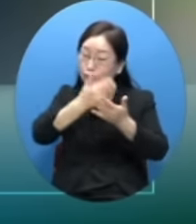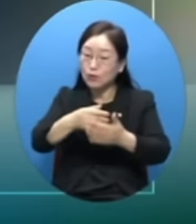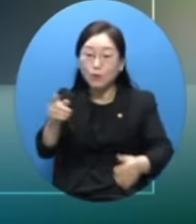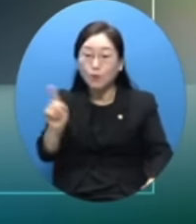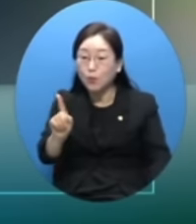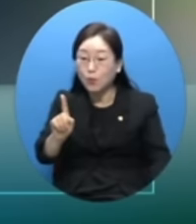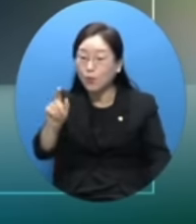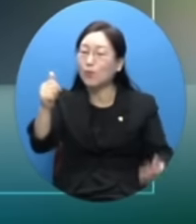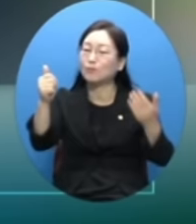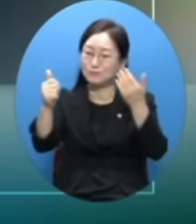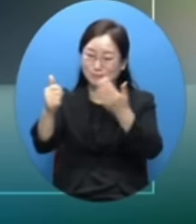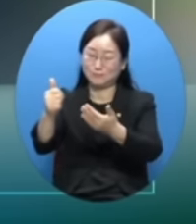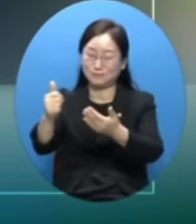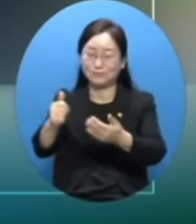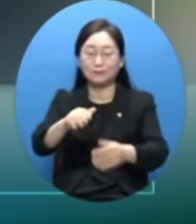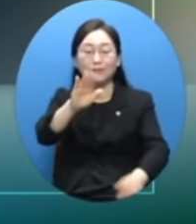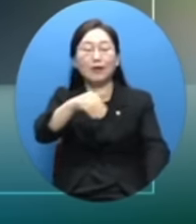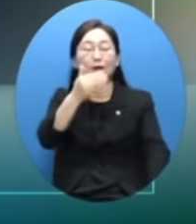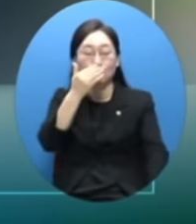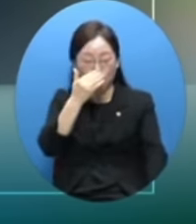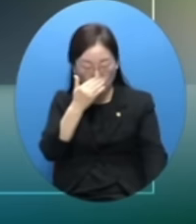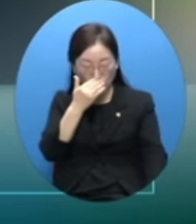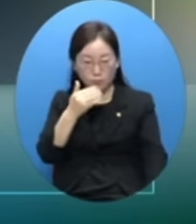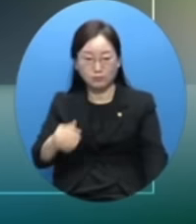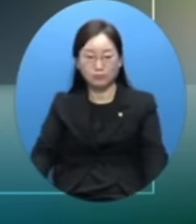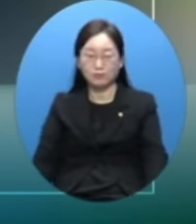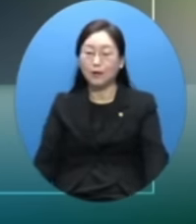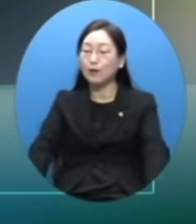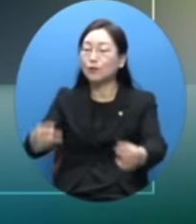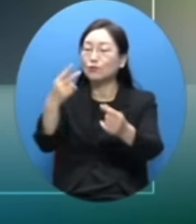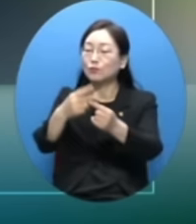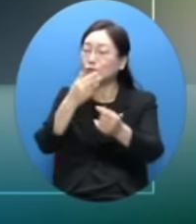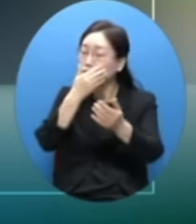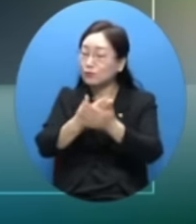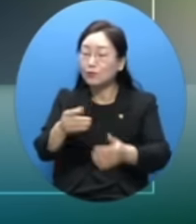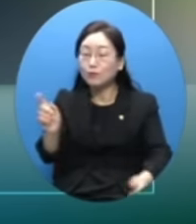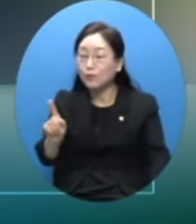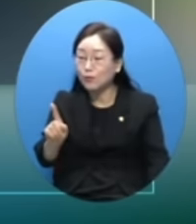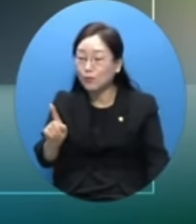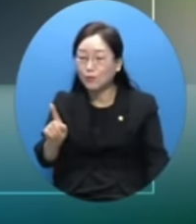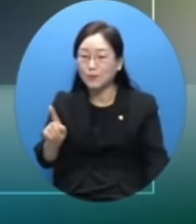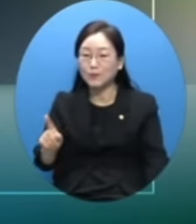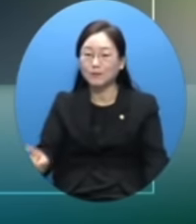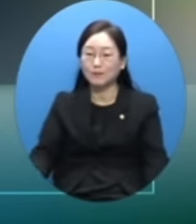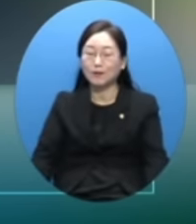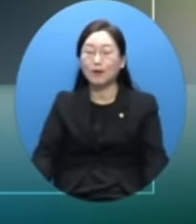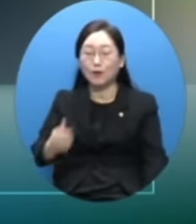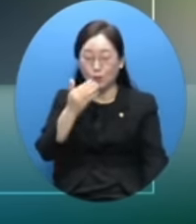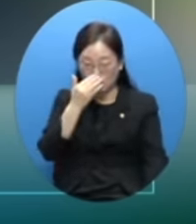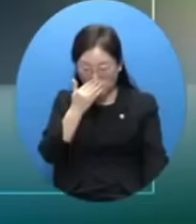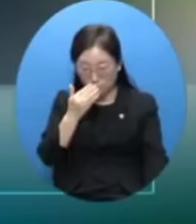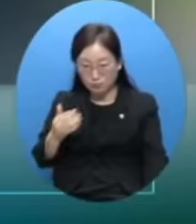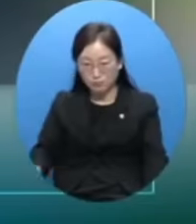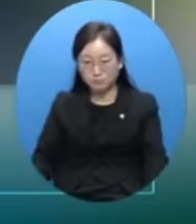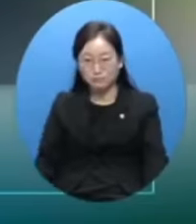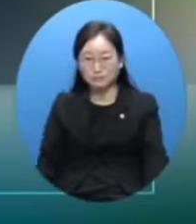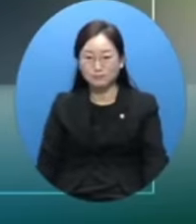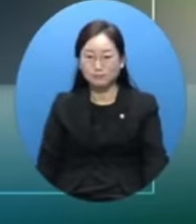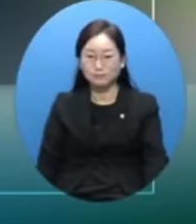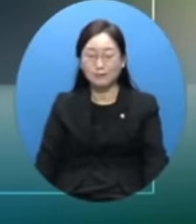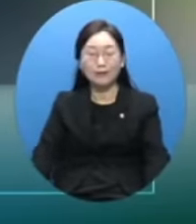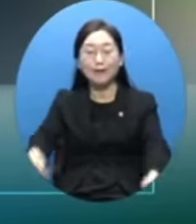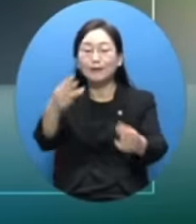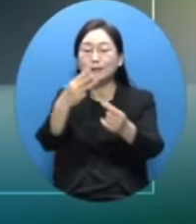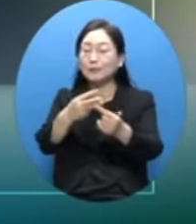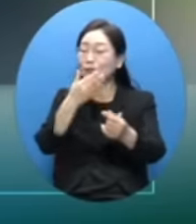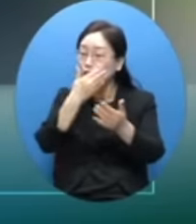무엇입니까? 겸손이니라. 그럼 두 번째로 중요한 가르침이시면 무엇입니까? 겸손이니라. 그러면 세